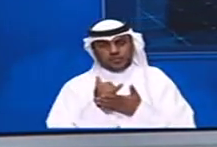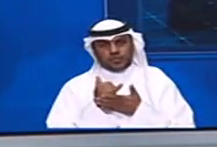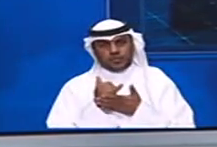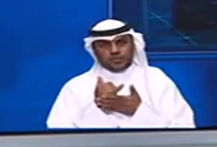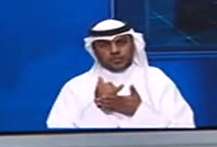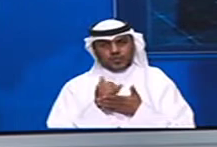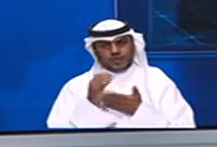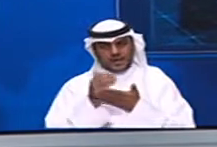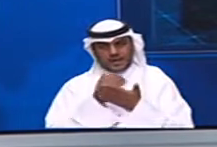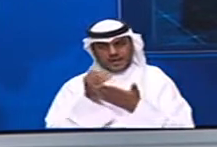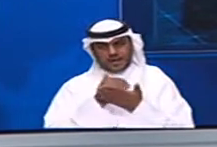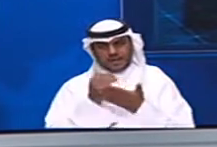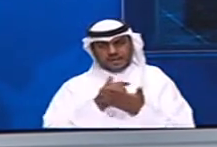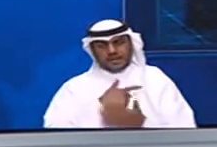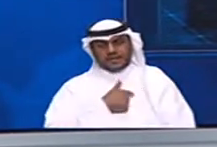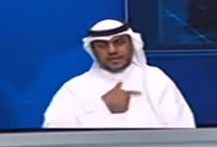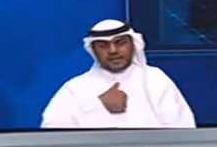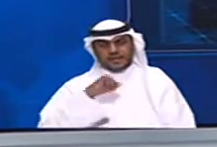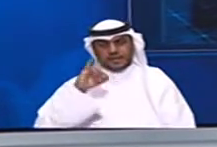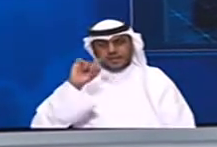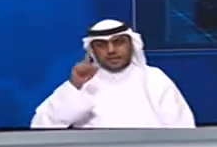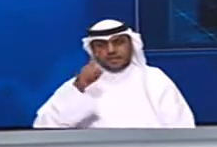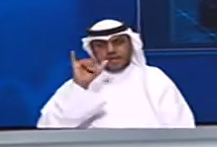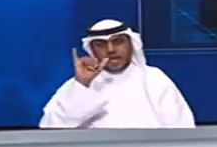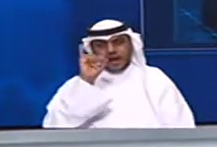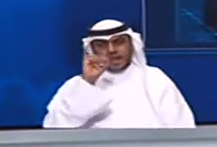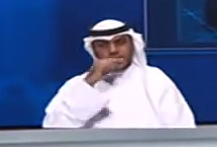أكدت بأن الخطة الإنمائية الثالثة